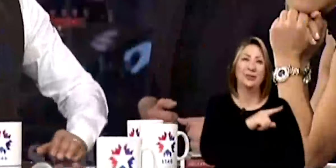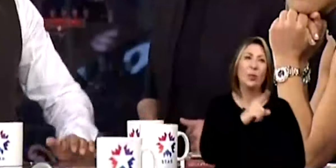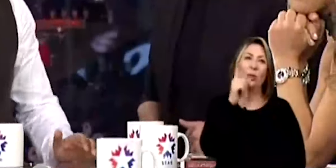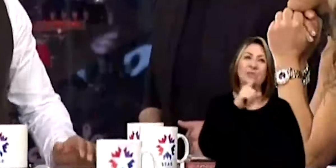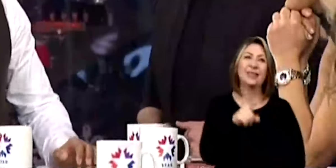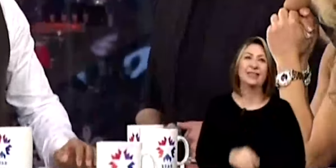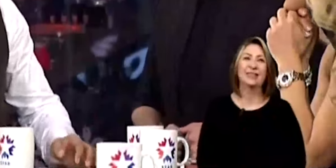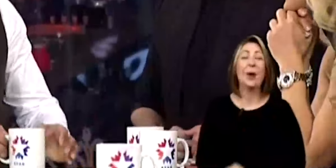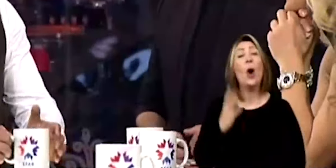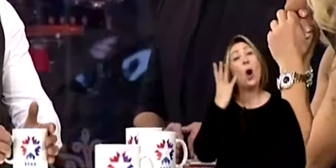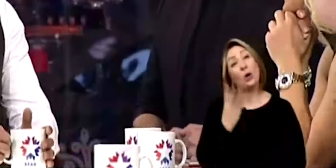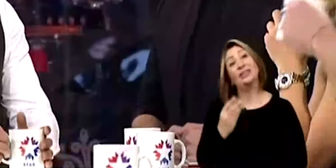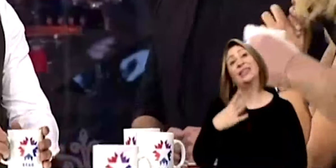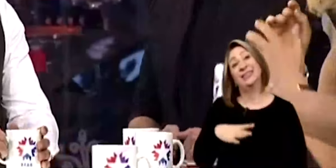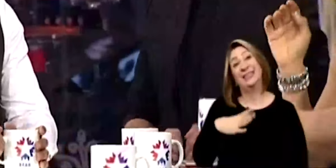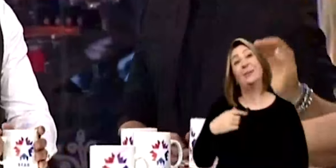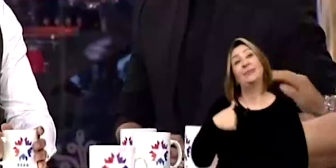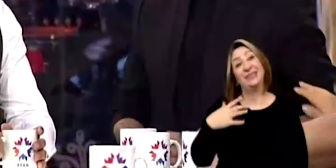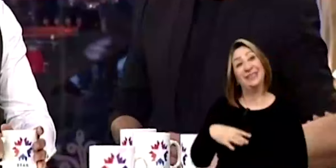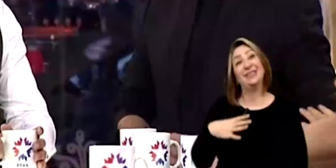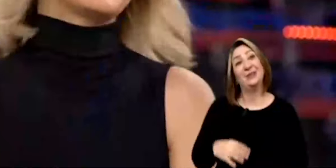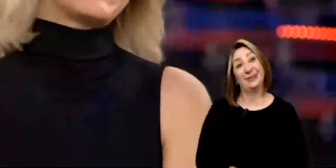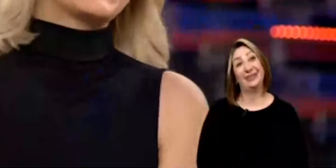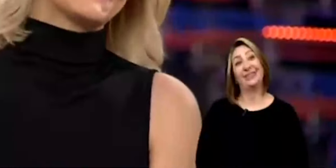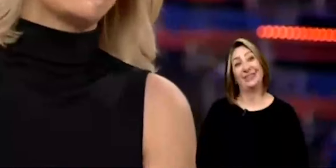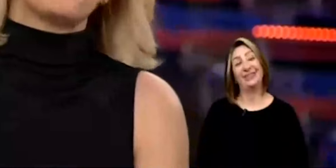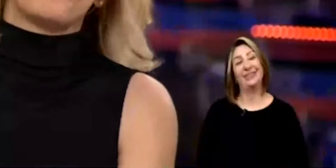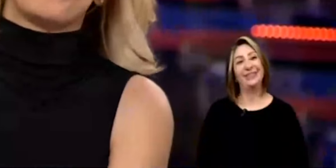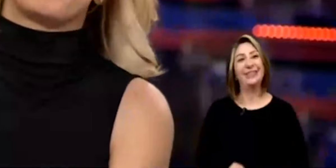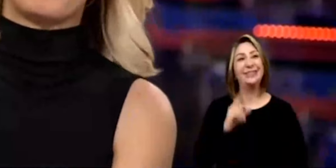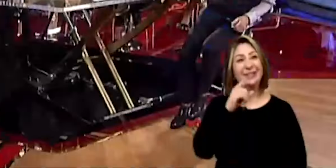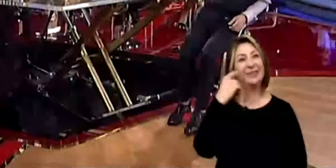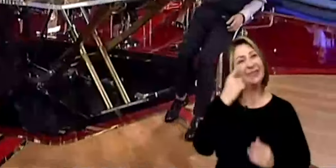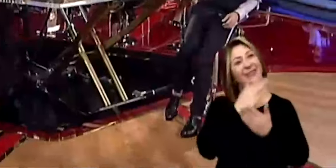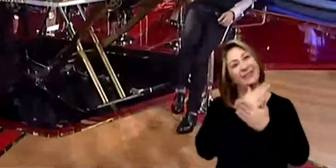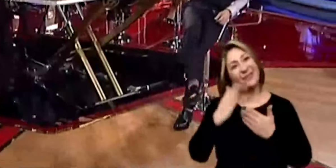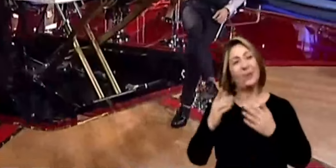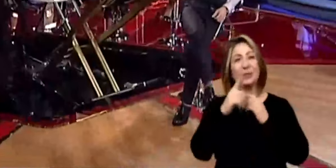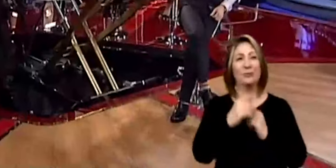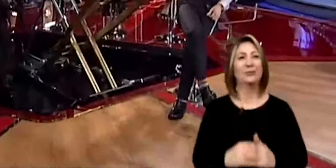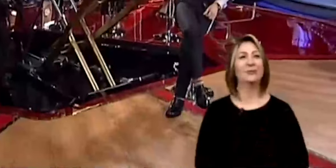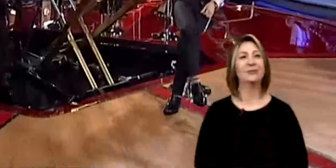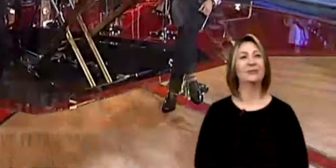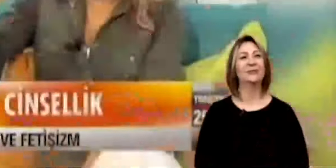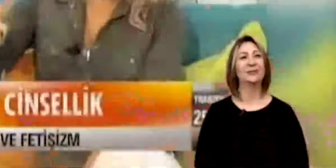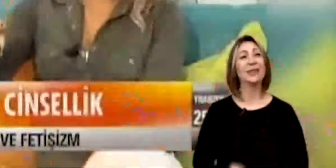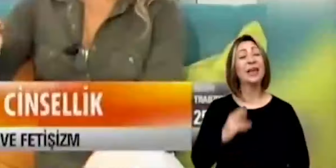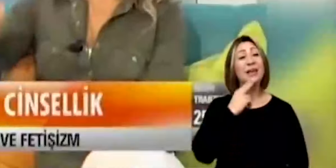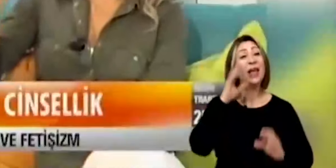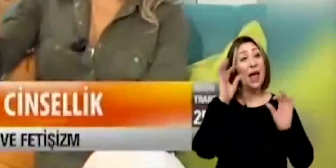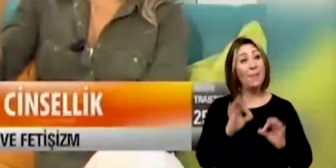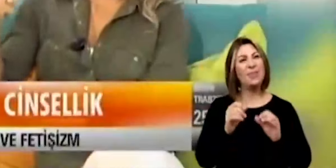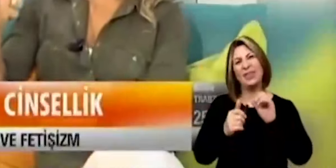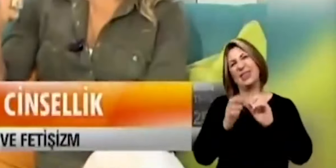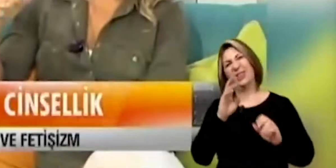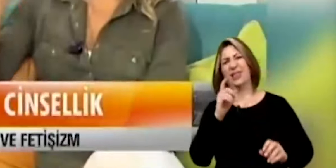da onlar rahat ediyorsunuz. Ama olsun da ister hocam bizi de ister yanında. İstiyorum tabii. Peki hocam sizin görüntülerinizle devam ediyoruz. Buyursunlar. Kadına hep ters